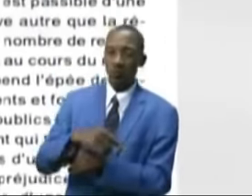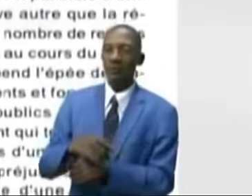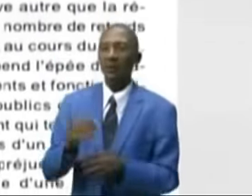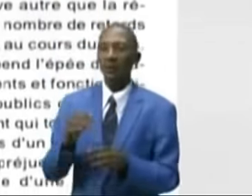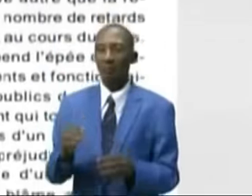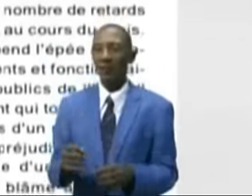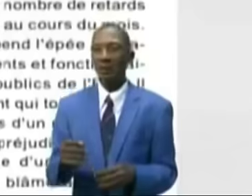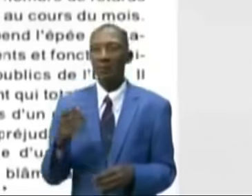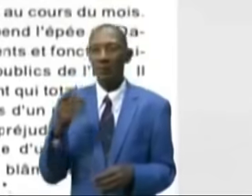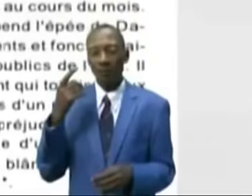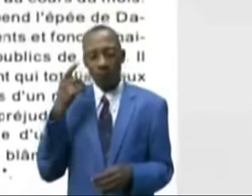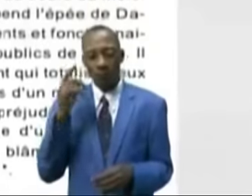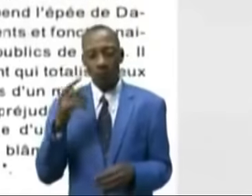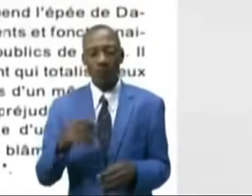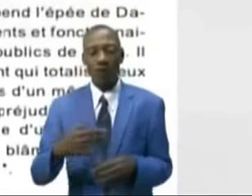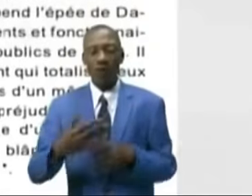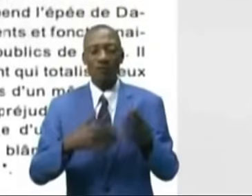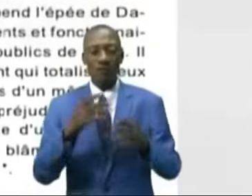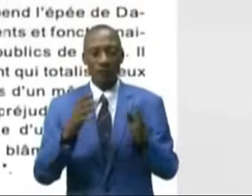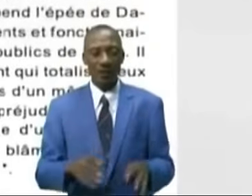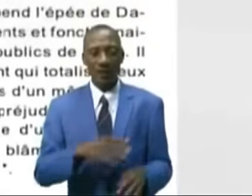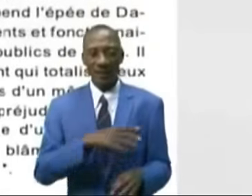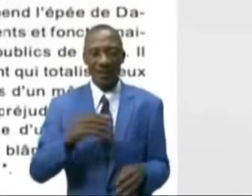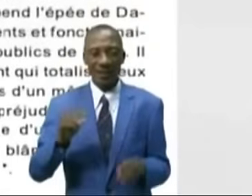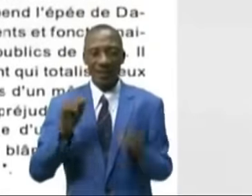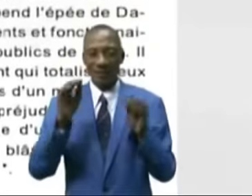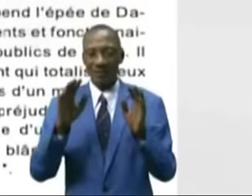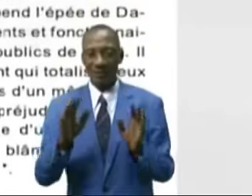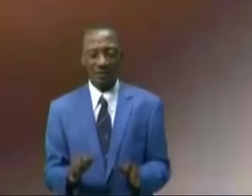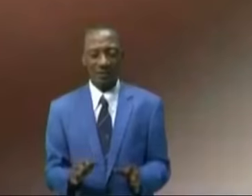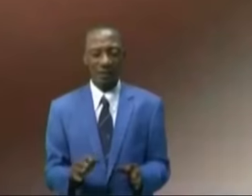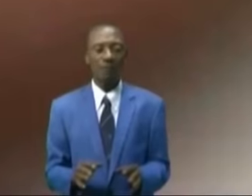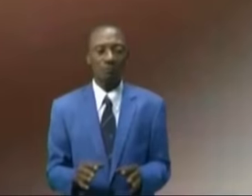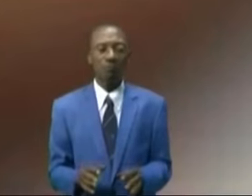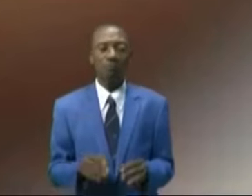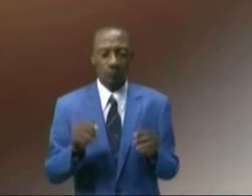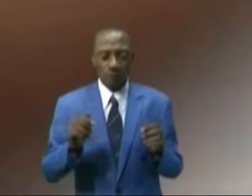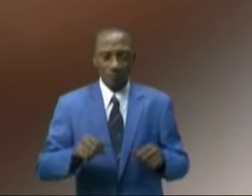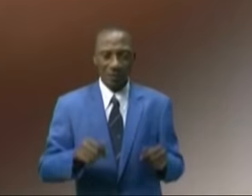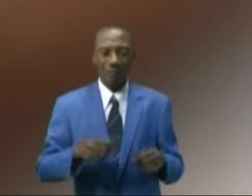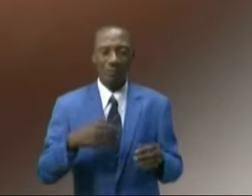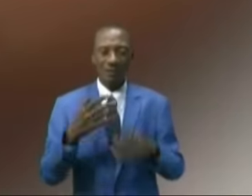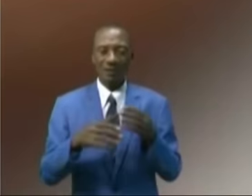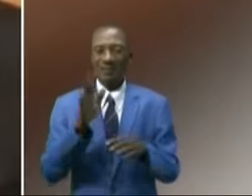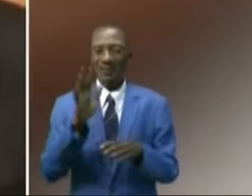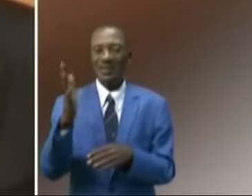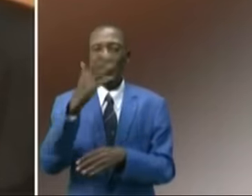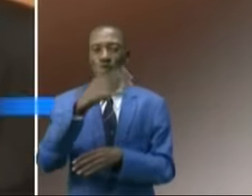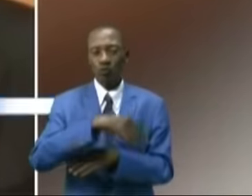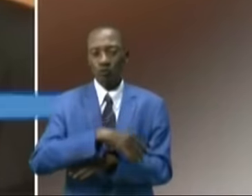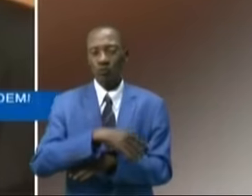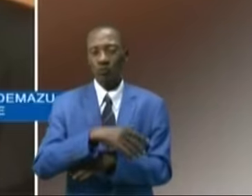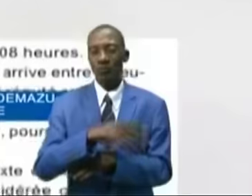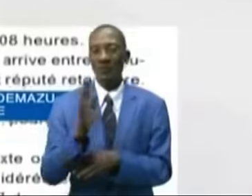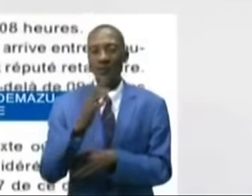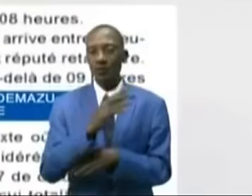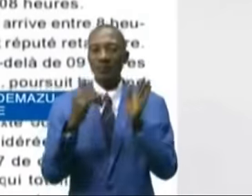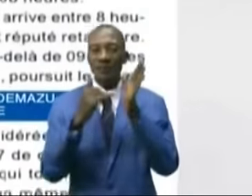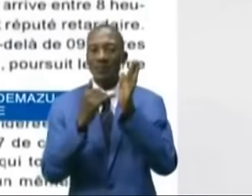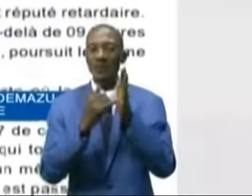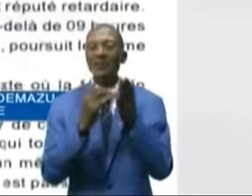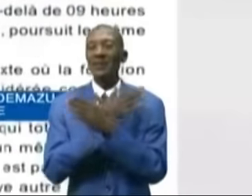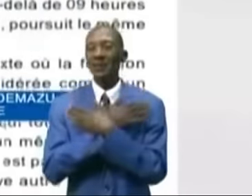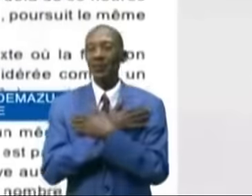des services publics de l'État, selon le décret signé par le Premier ministre Jean-Michel Samalou Kondé. Longtemps vers le